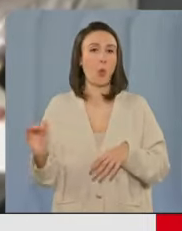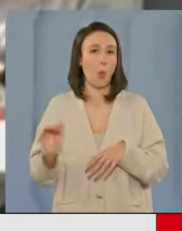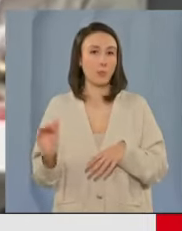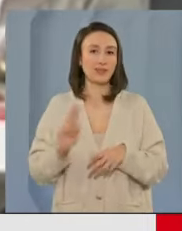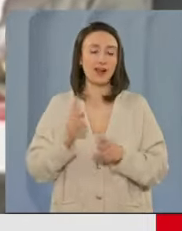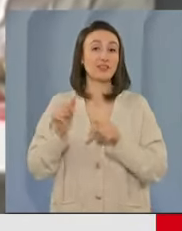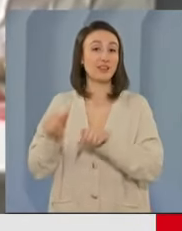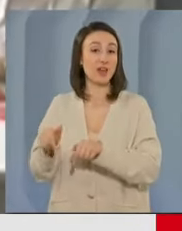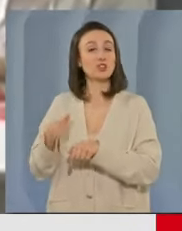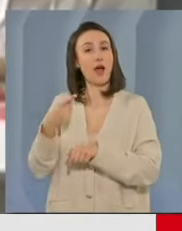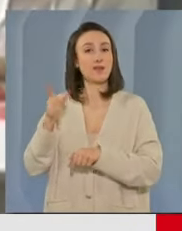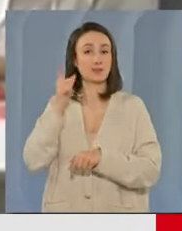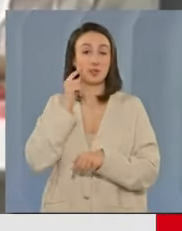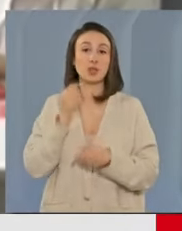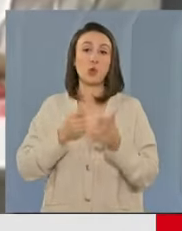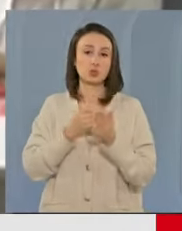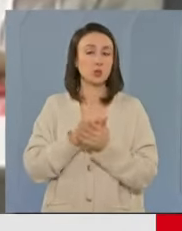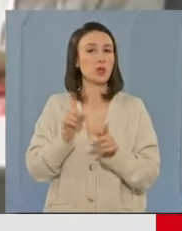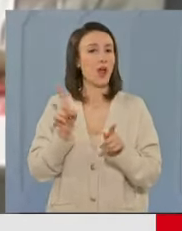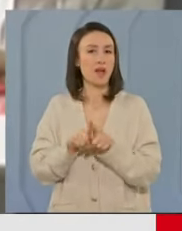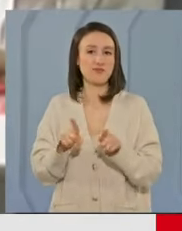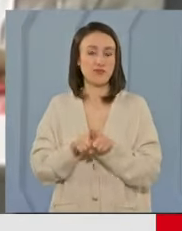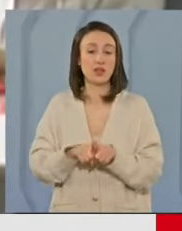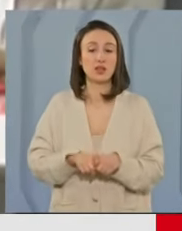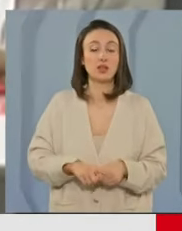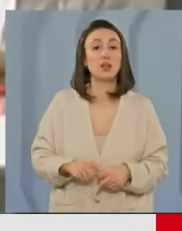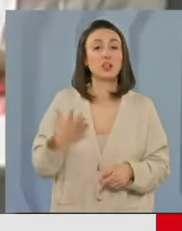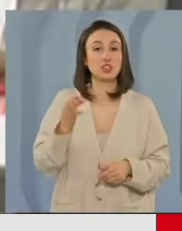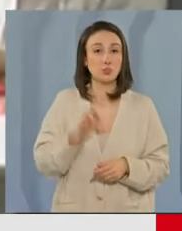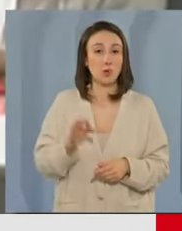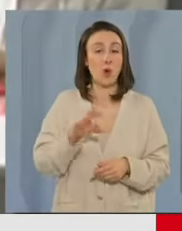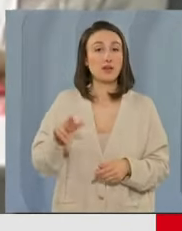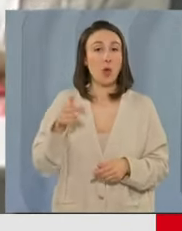aici alți părinți au solicitat aceluiași spital peste 5 milioane de euro